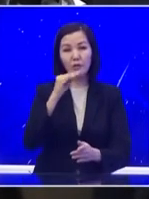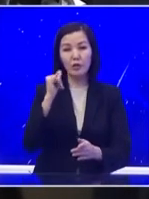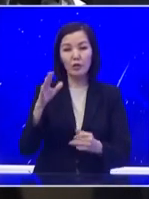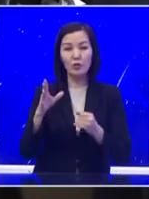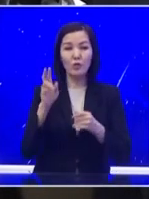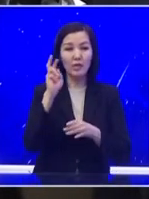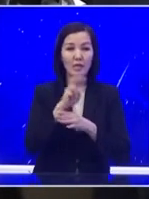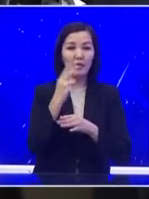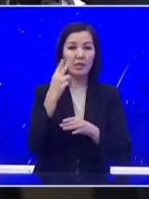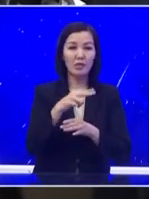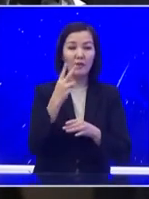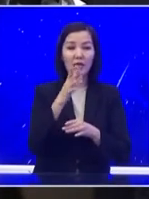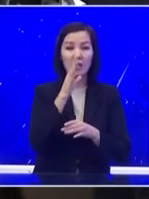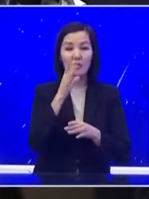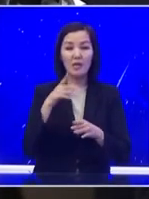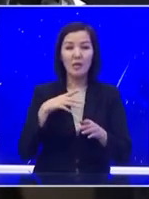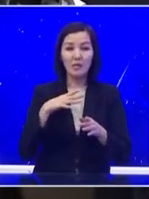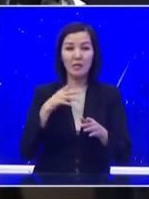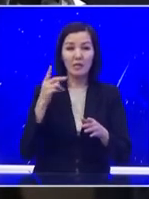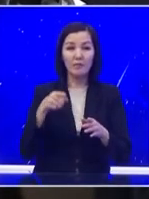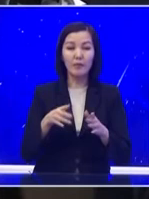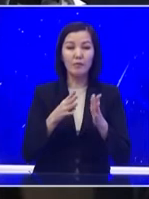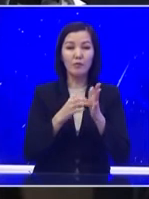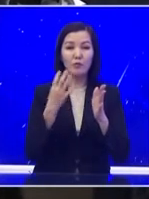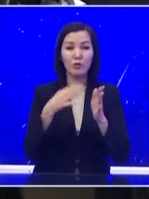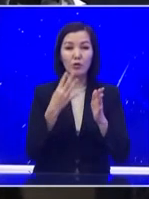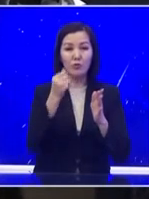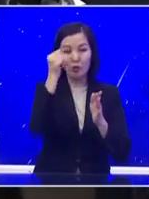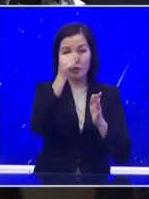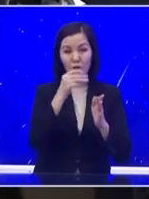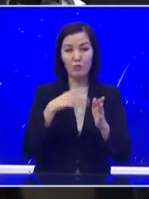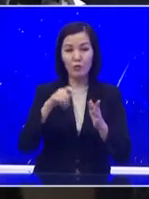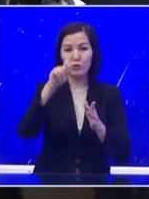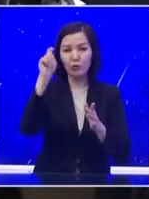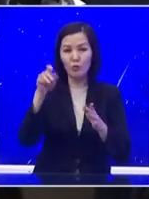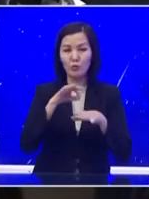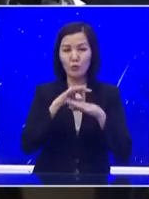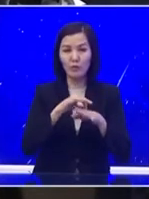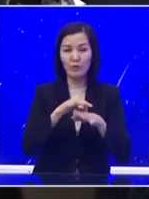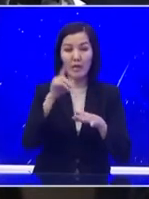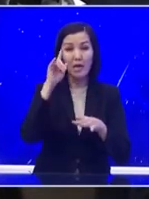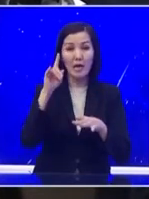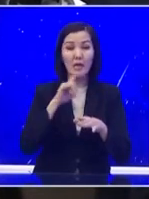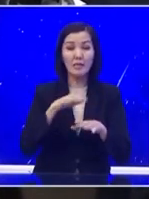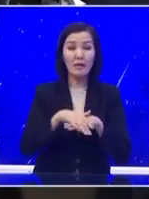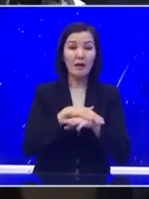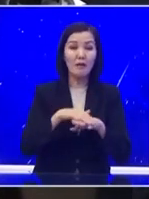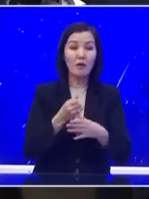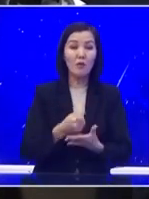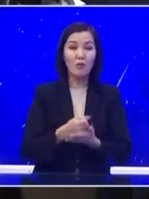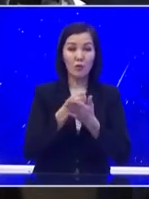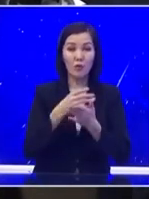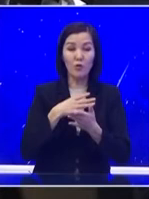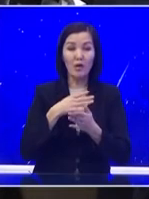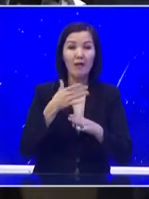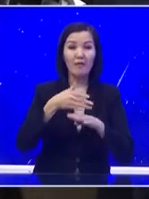жасы 22-де болған. 1944 жылы еді. Соғыс жүріп жатты, бірақ бізге қазақ халқы қолдау көрсетті. Бір өзім нанды